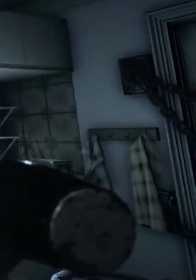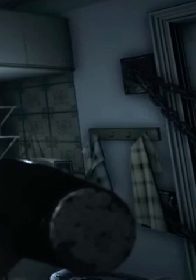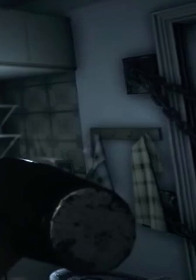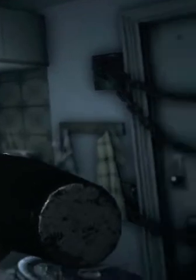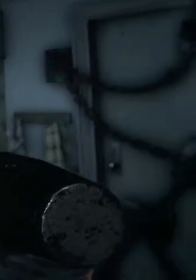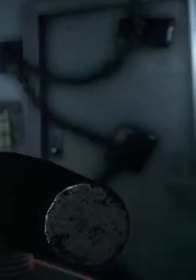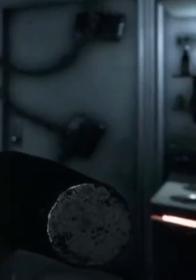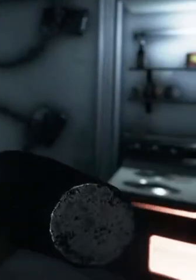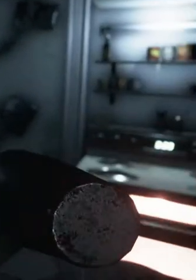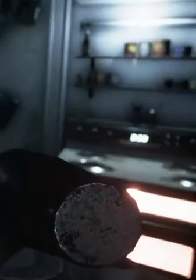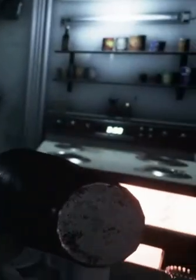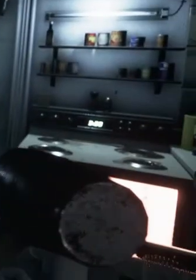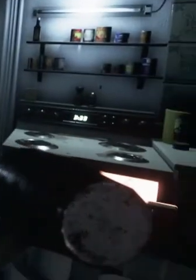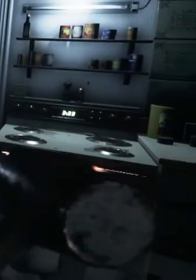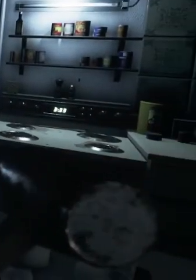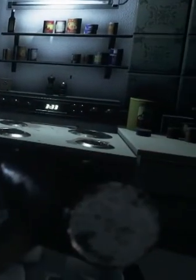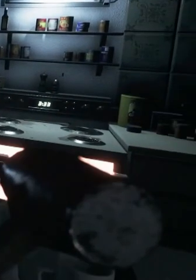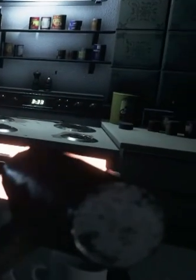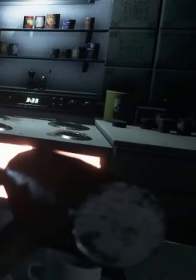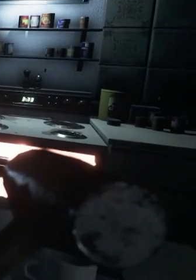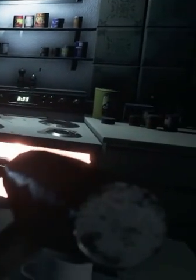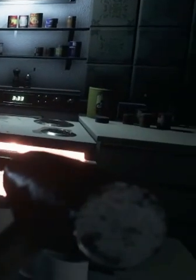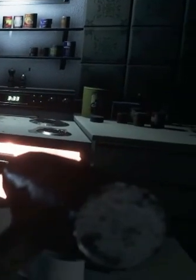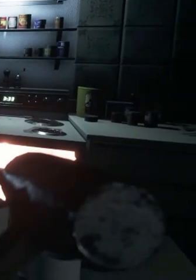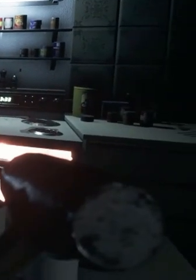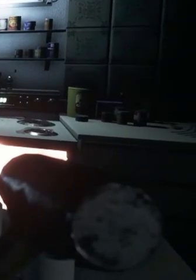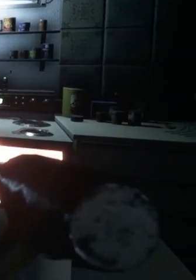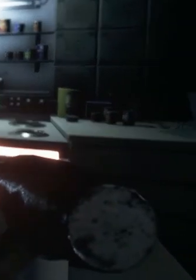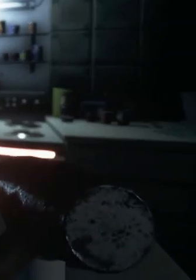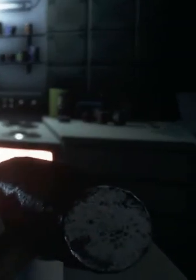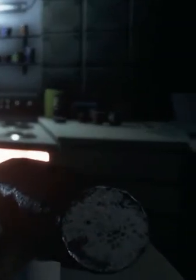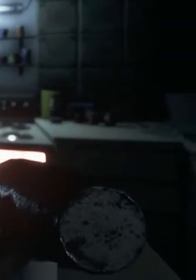that told exact